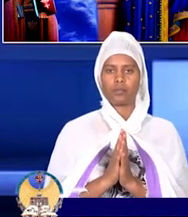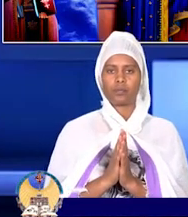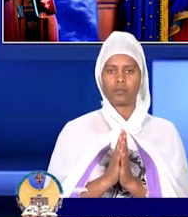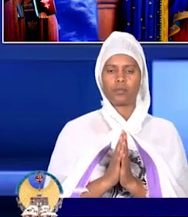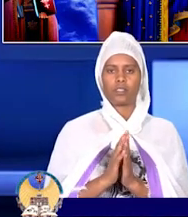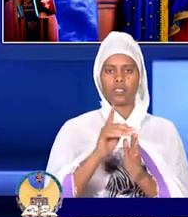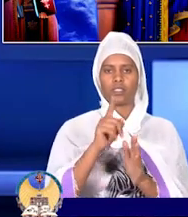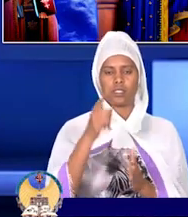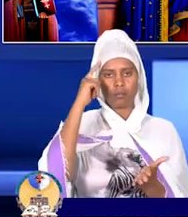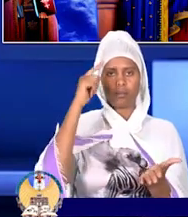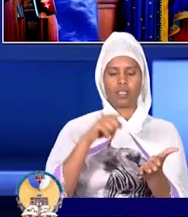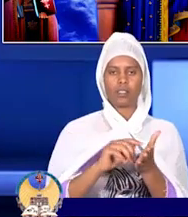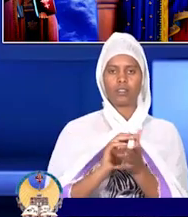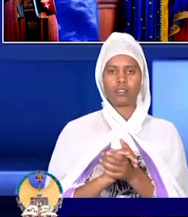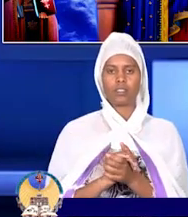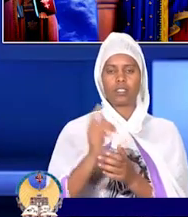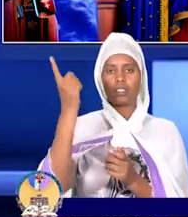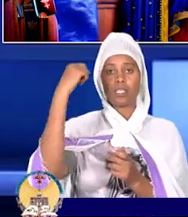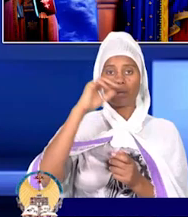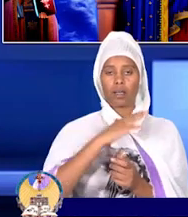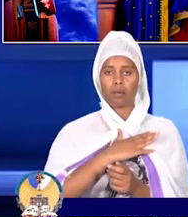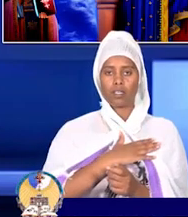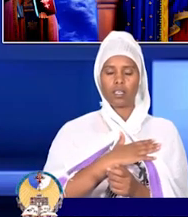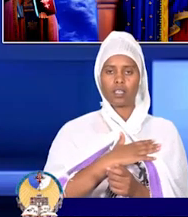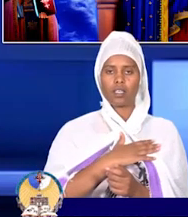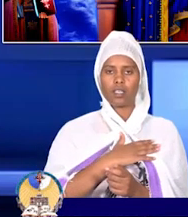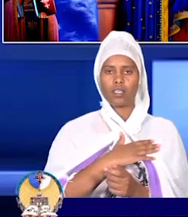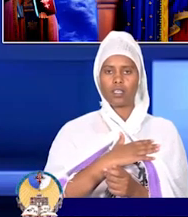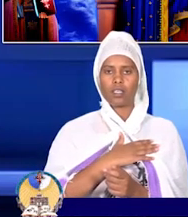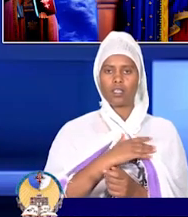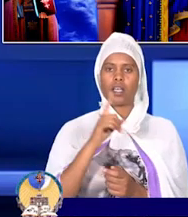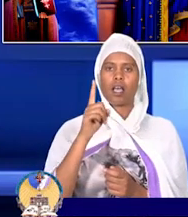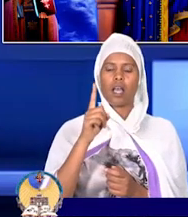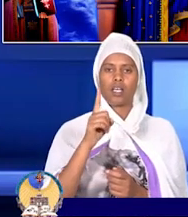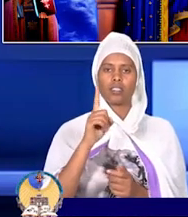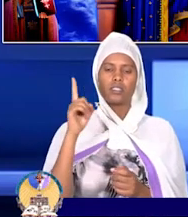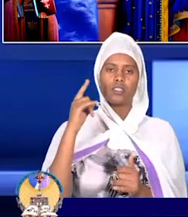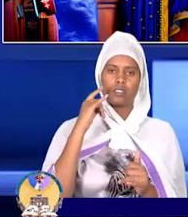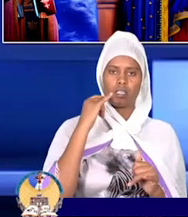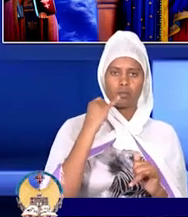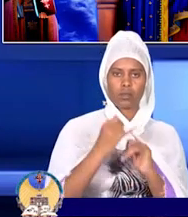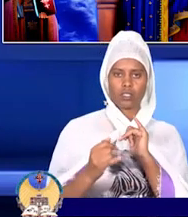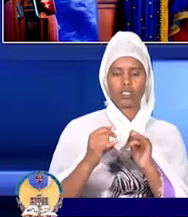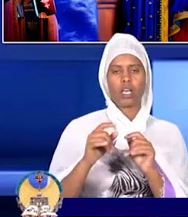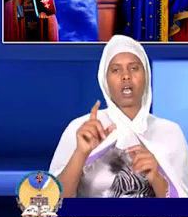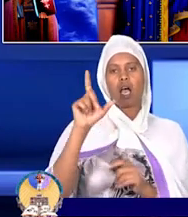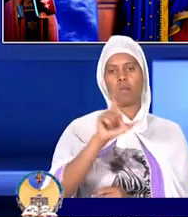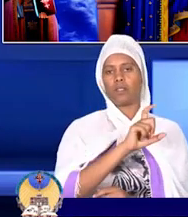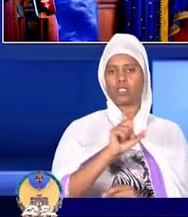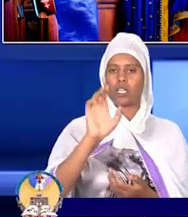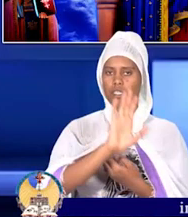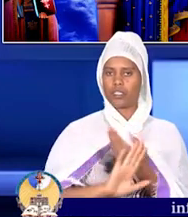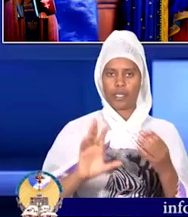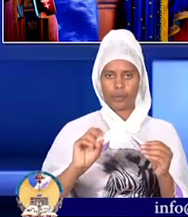غمي إذا خنب الكلنا إكزي أبهير أملاخنا حنسابن حوارون عم